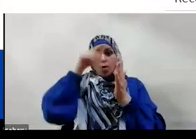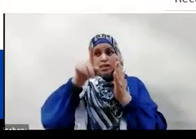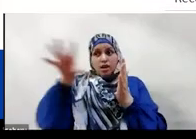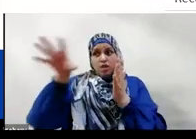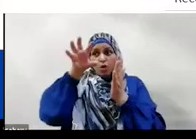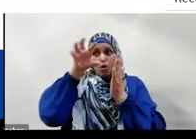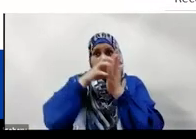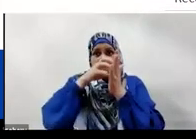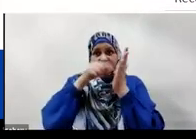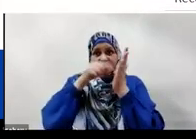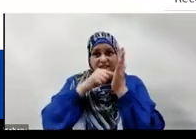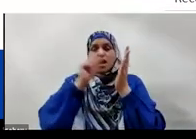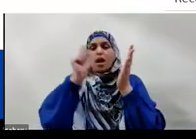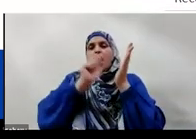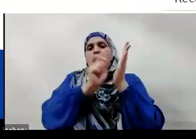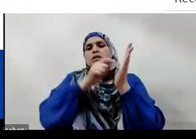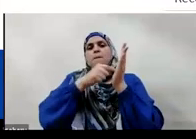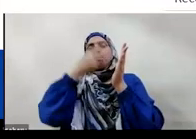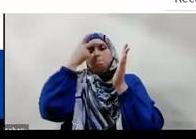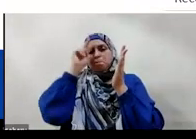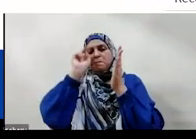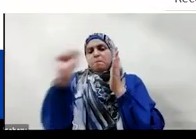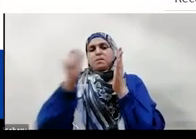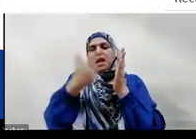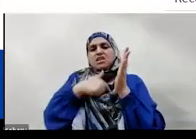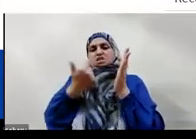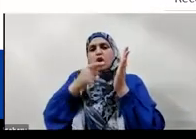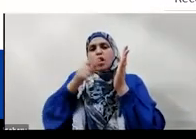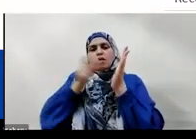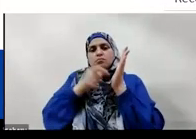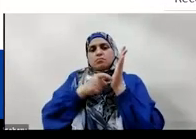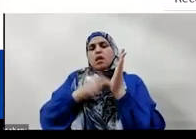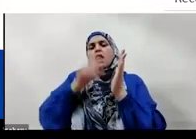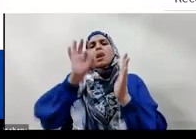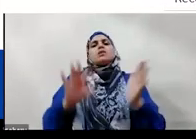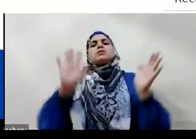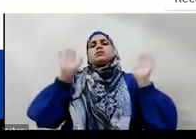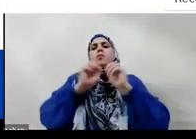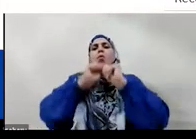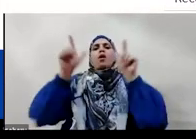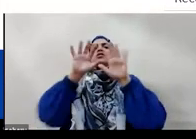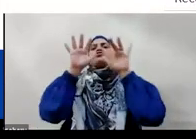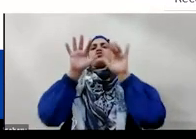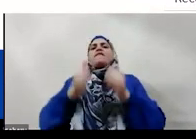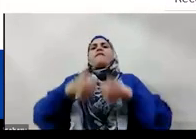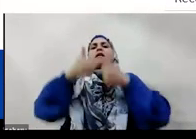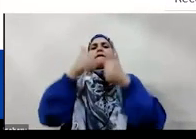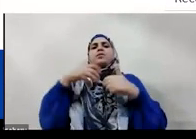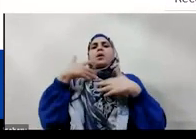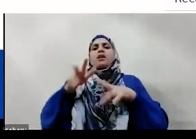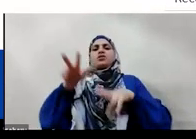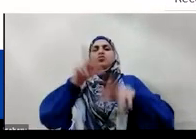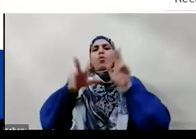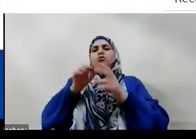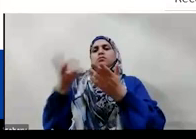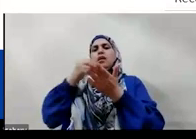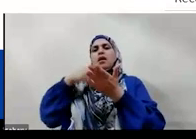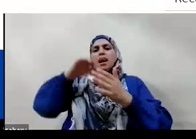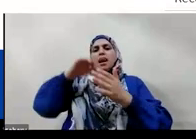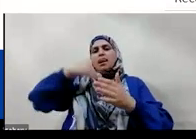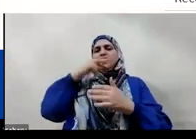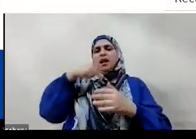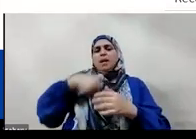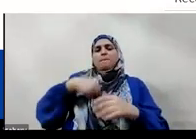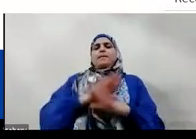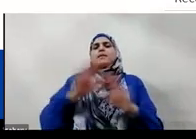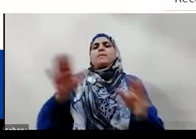واعرفوا ان البلاجيريزم ممكن ياخد اشكال مختلفه، مهم جدا ان حضراتكم تقروا النقطه دي وتقروا السكشن ده بعنايه. فهنا بيقول لي ان